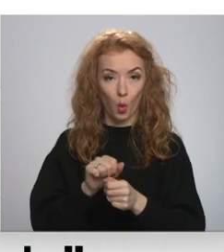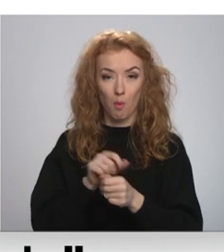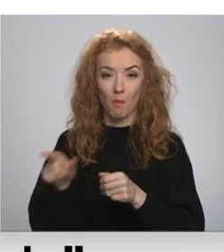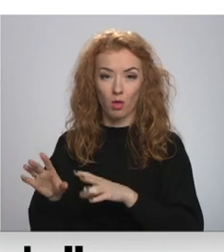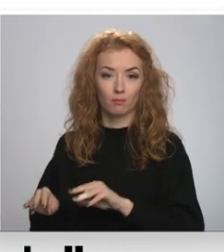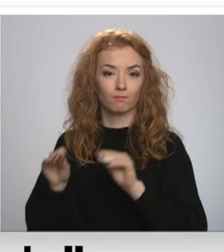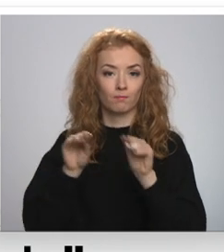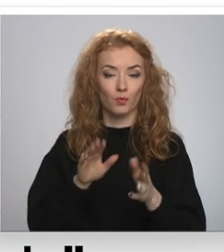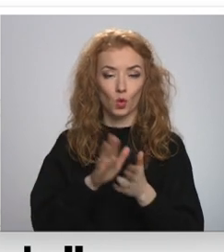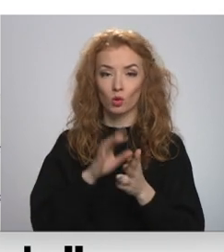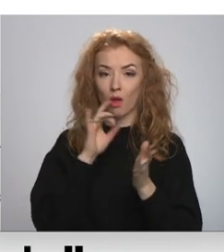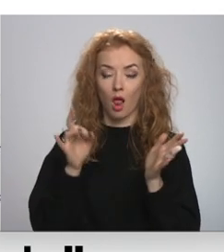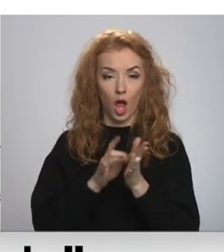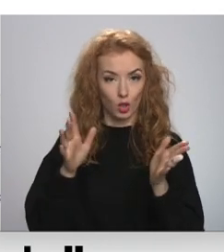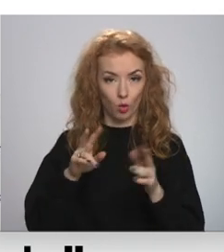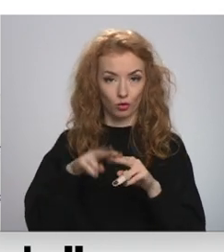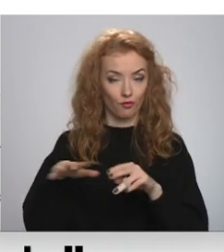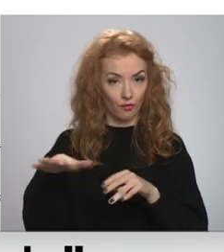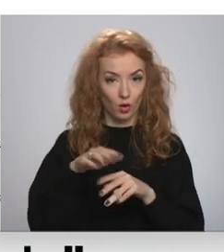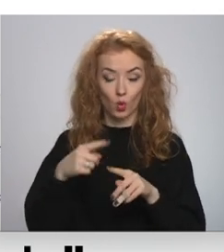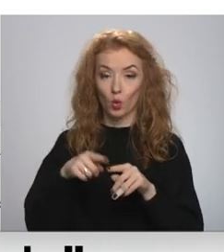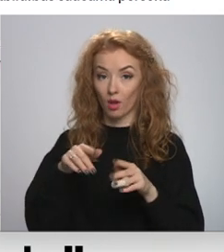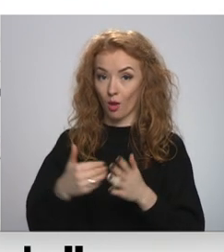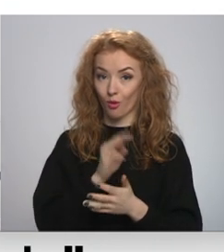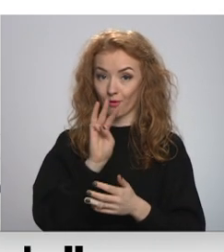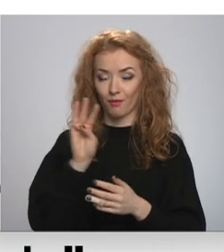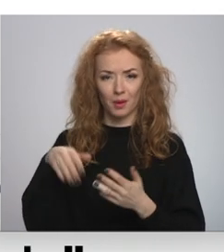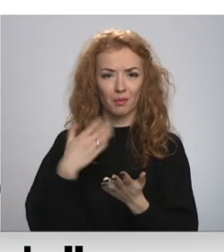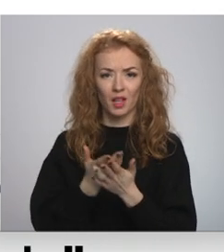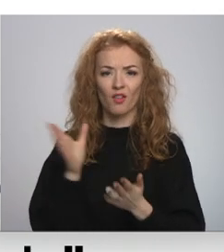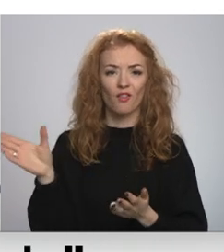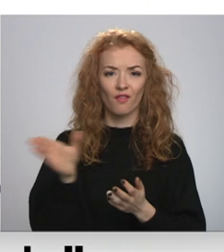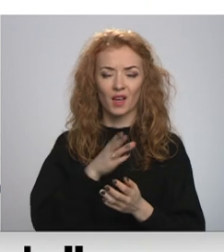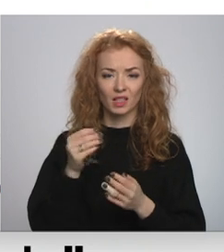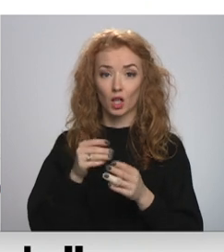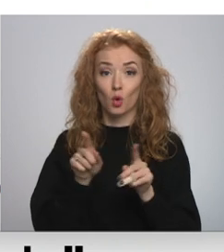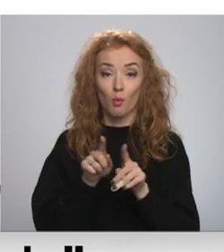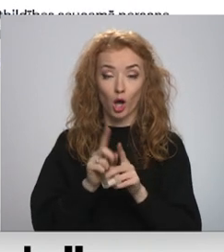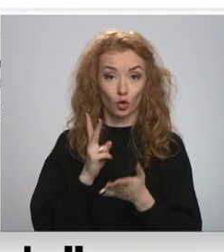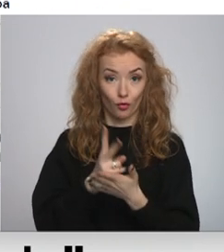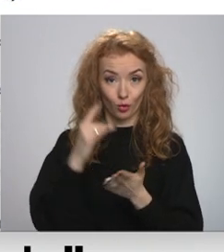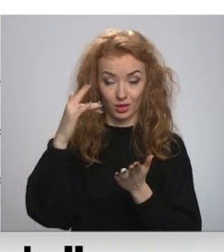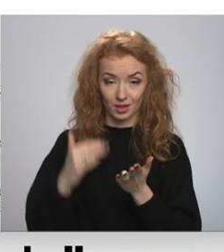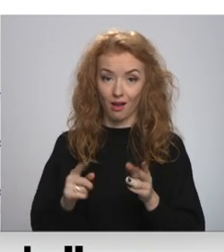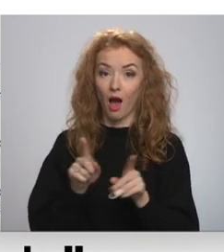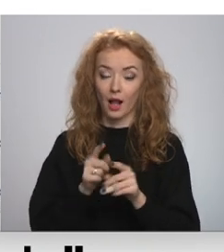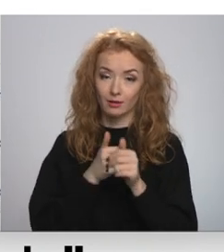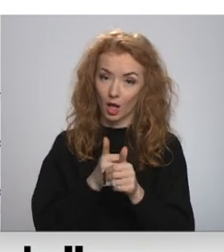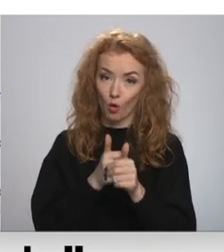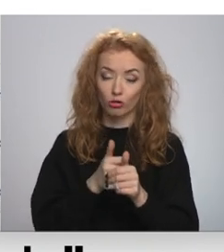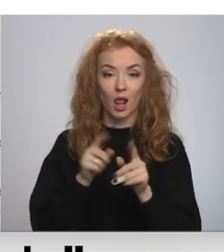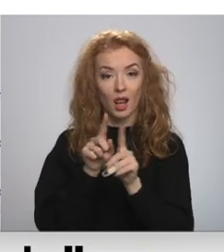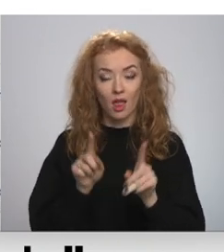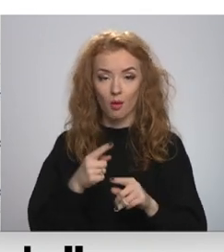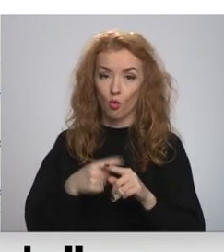vairāk pārcelt uz elektronisko vidi. Jaunajā portālā piedāvātas visas iepriekšējās funkcijas, toskaitā sekošana konkrētām lietām